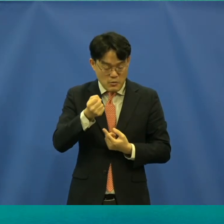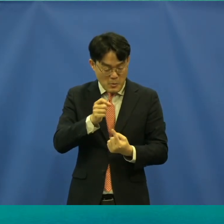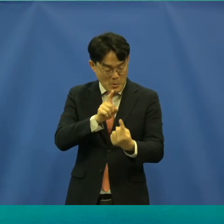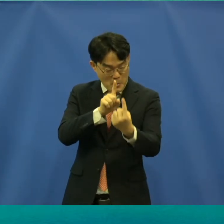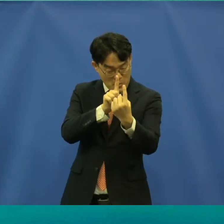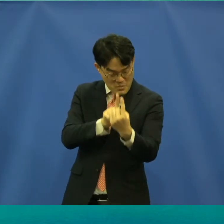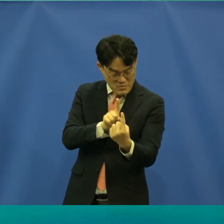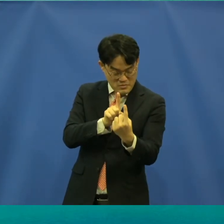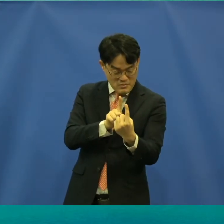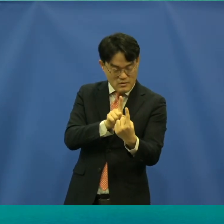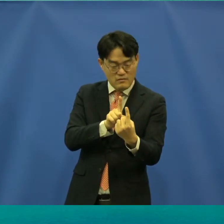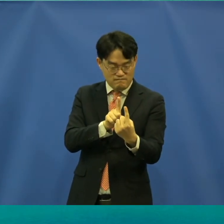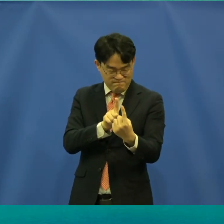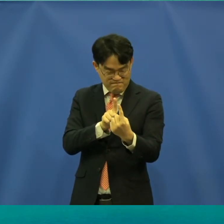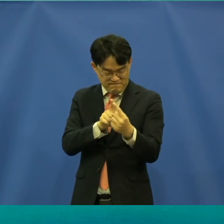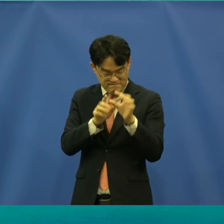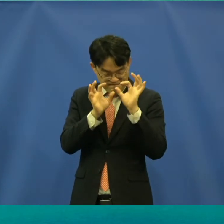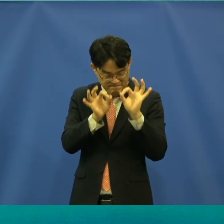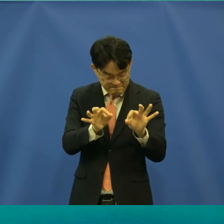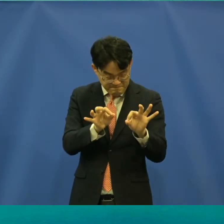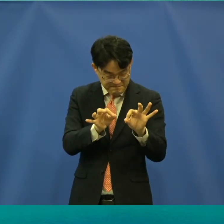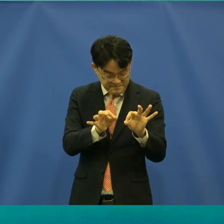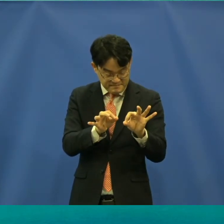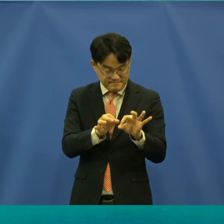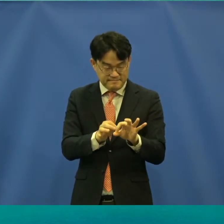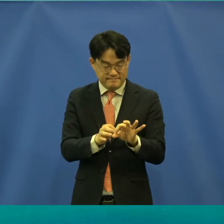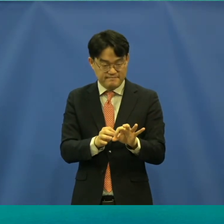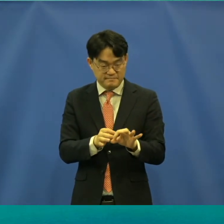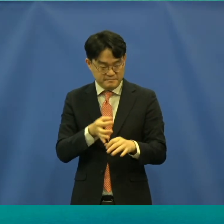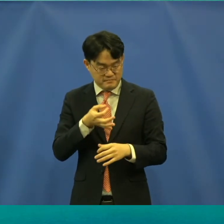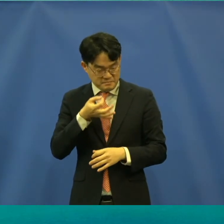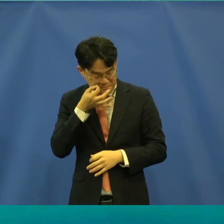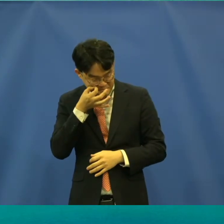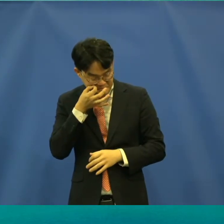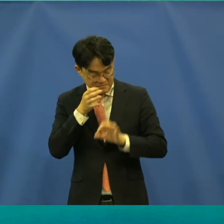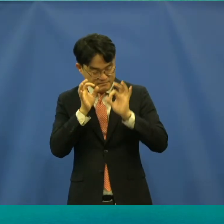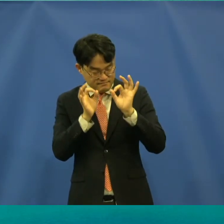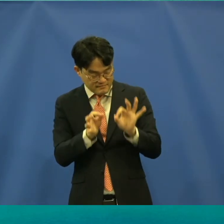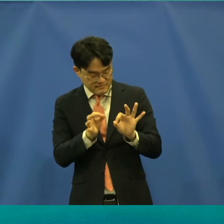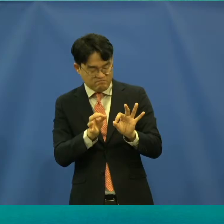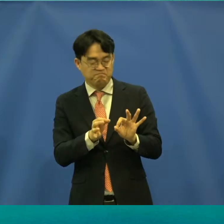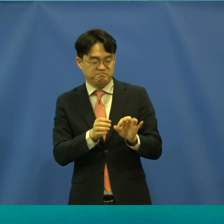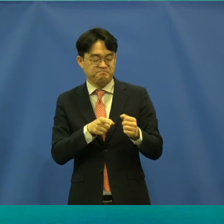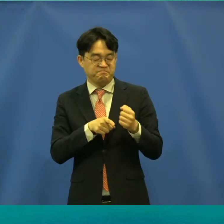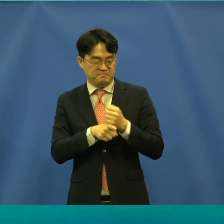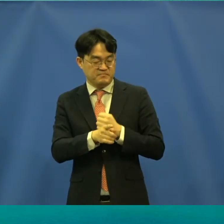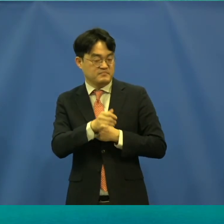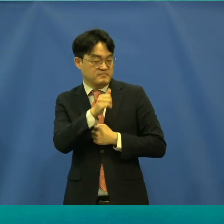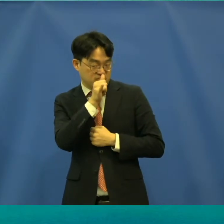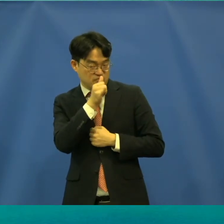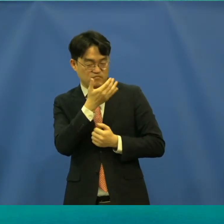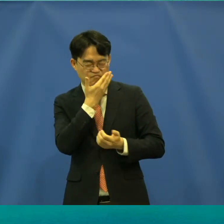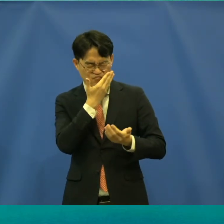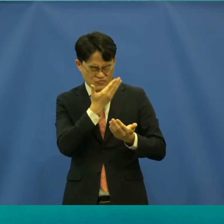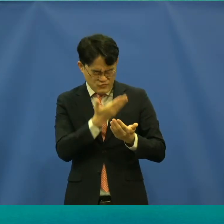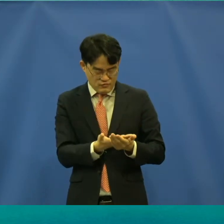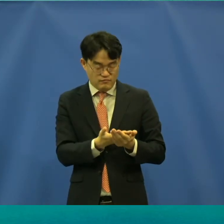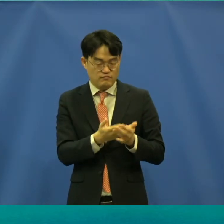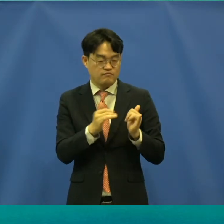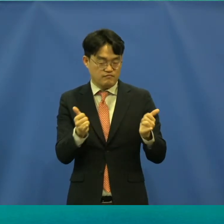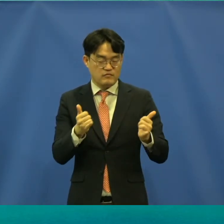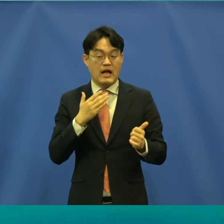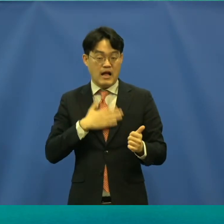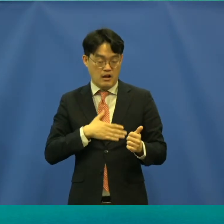하나님은 우리를 의미 있고 가치 있는 존재로 부르시고 사용하기를 원하십니다.